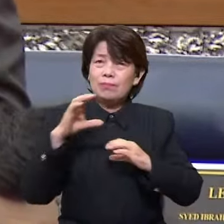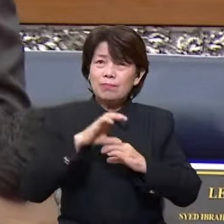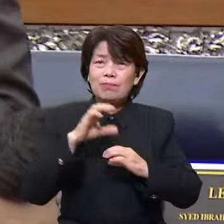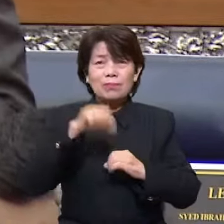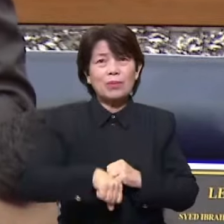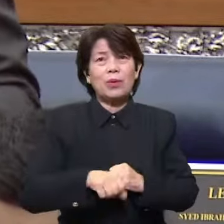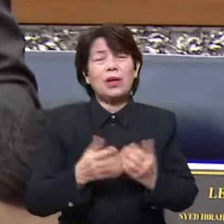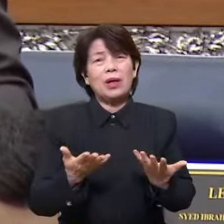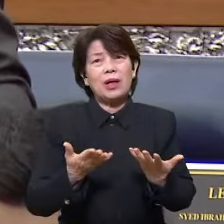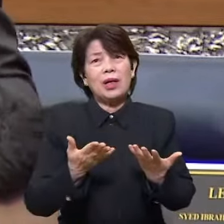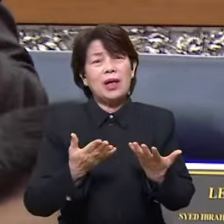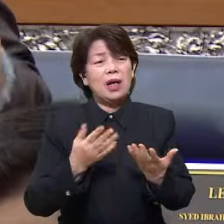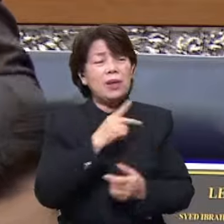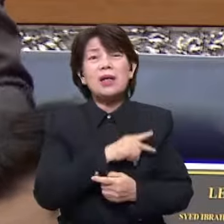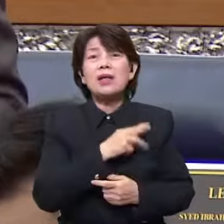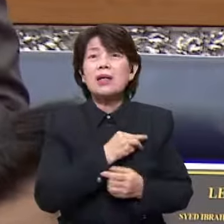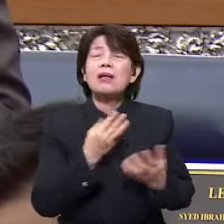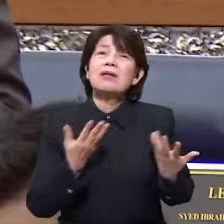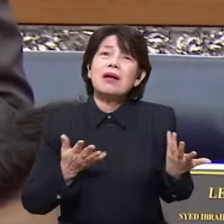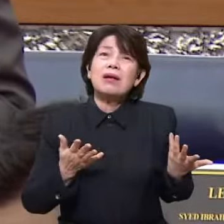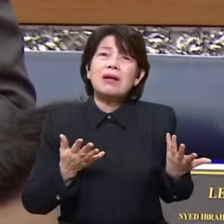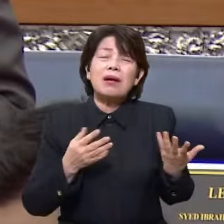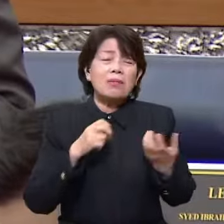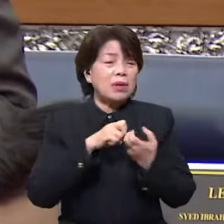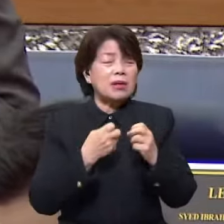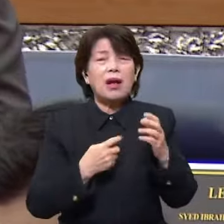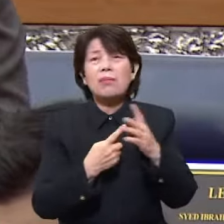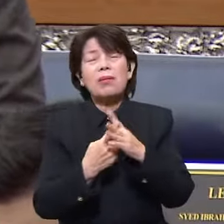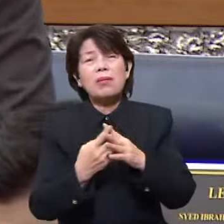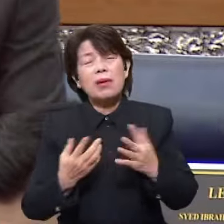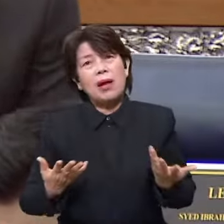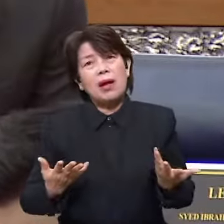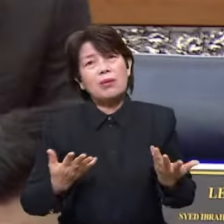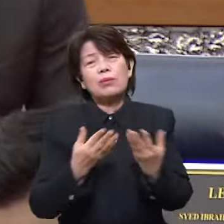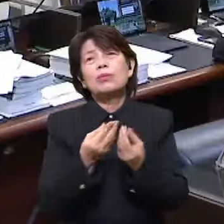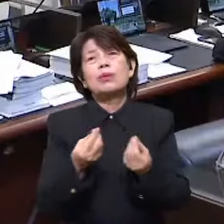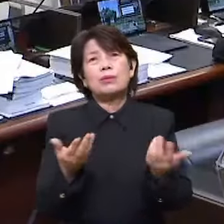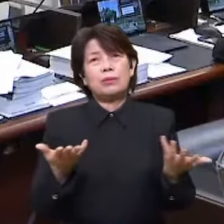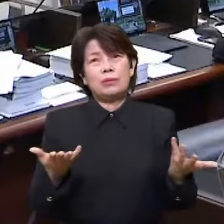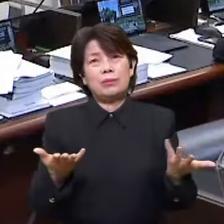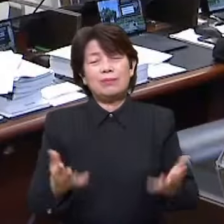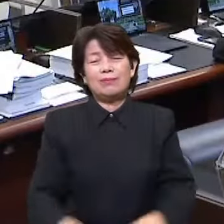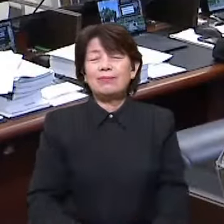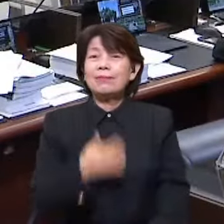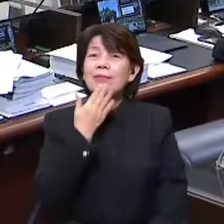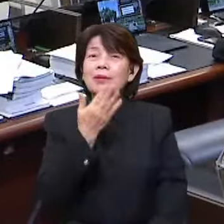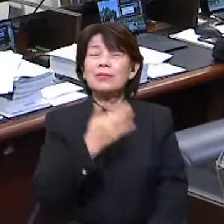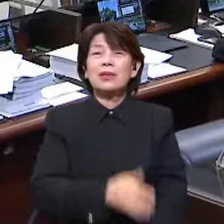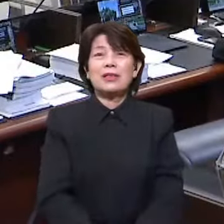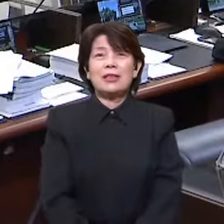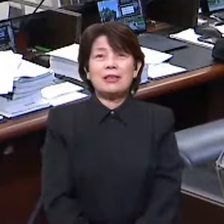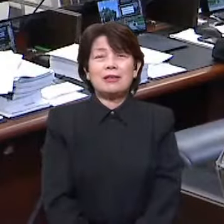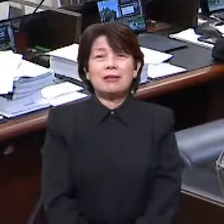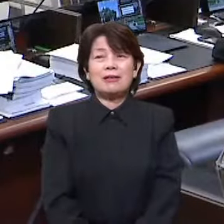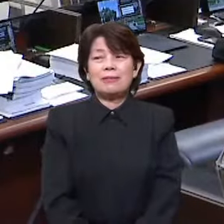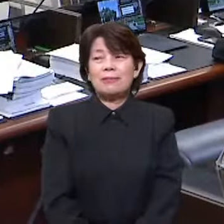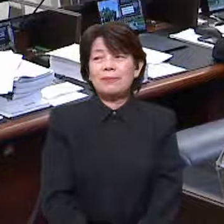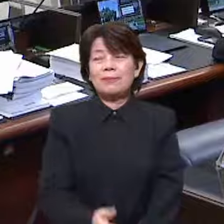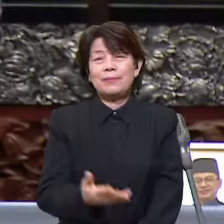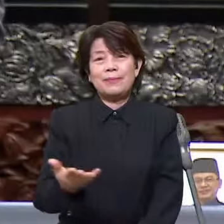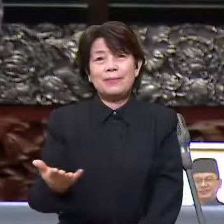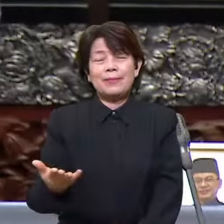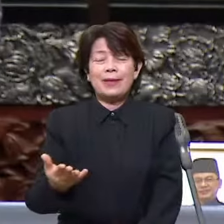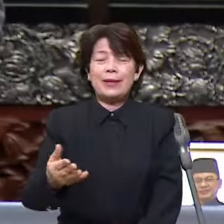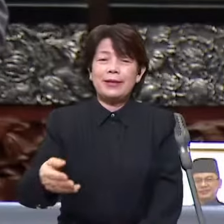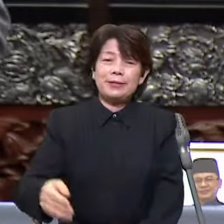akan diambil oleh kementerian untuk kita atasi masalah ini? Terima kasih, Menteri. Terima kasih, Timbalan Speaker. Terima kasih yang berhormat, dan sebagaimana